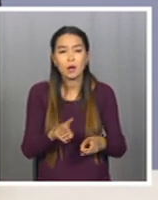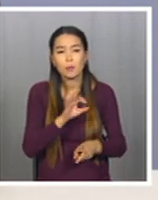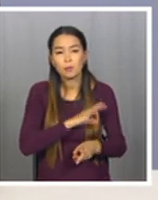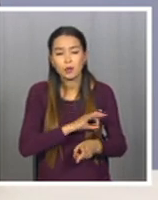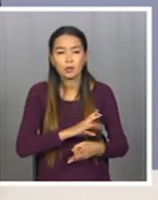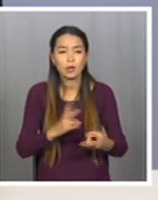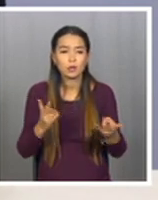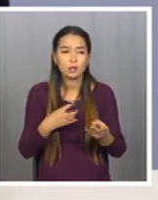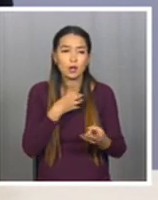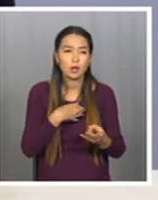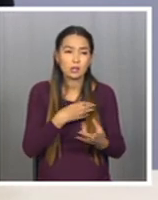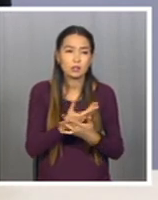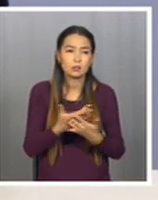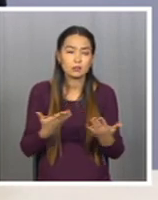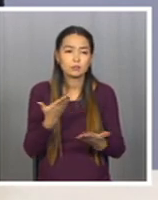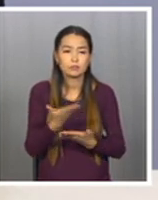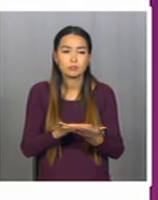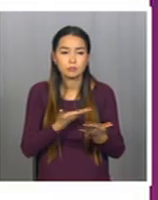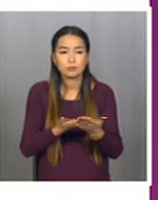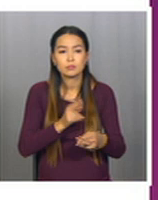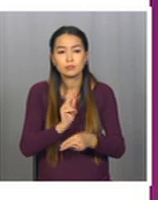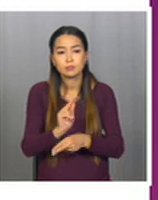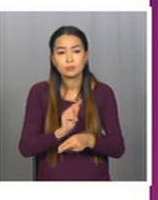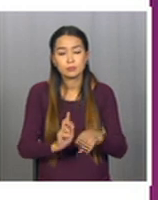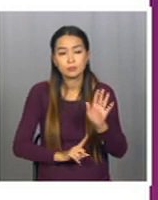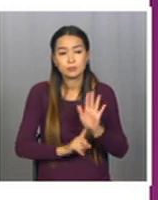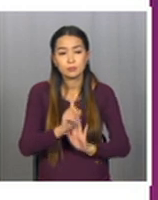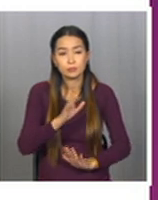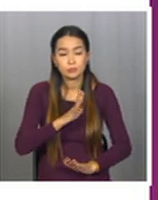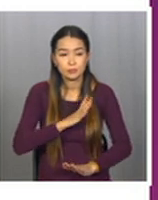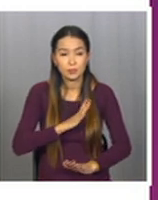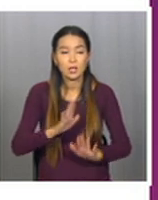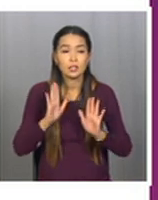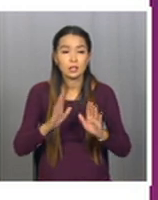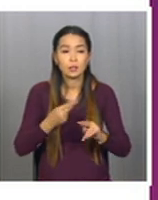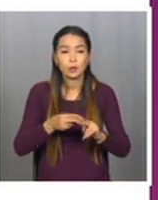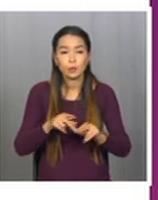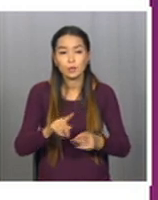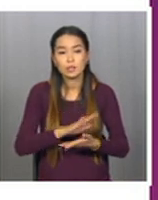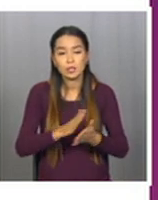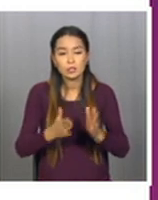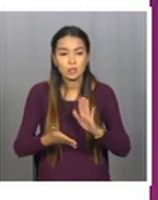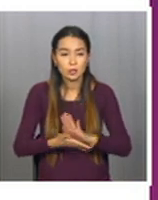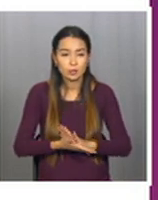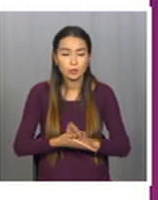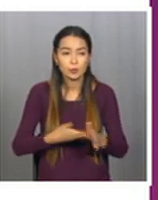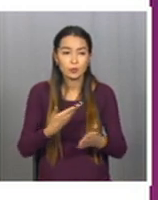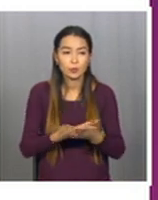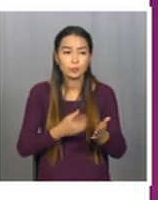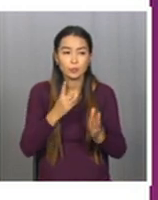қажеттілігі туралы дәрістер жүргізіле бастады. Тек қана осы жағдайлардан кейін ғана